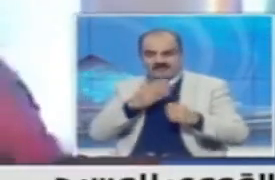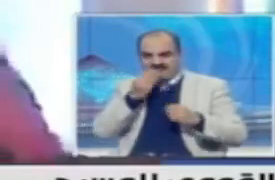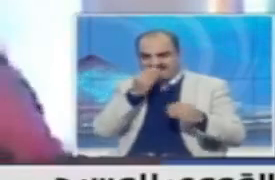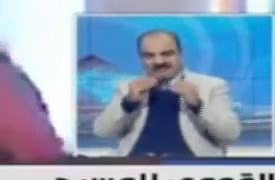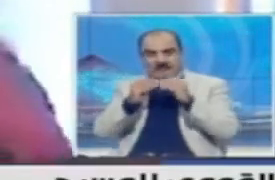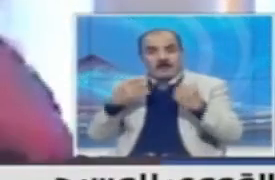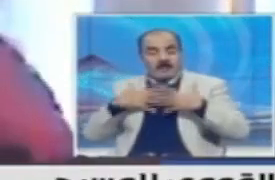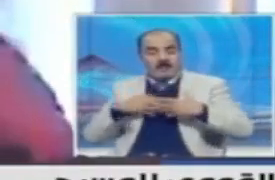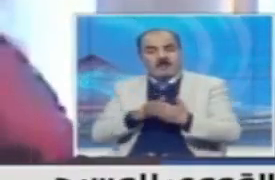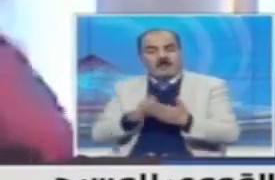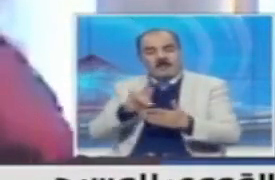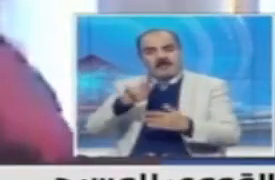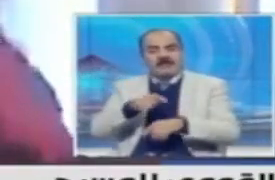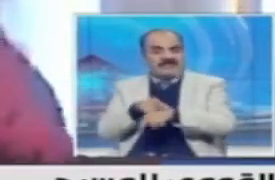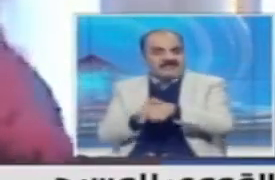والباسبور، ساعه،